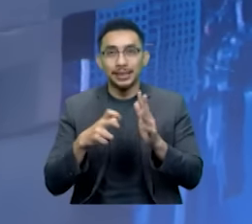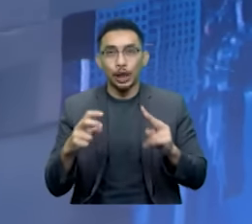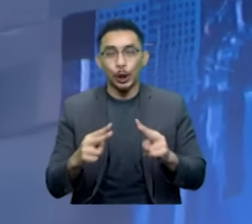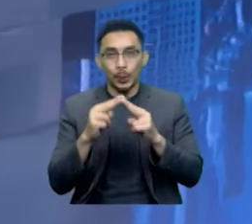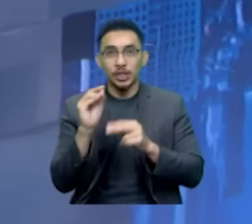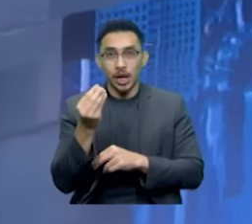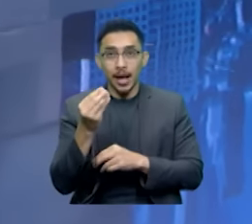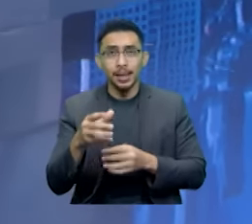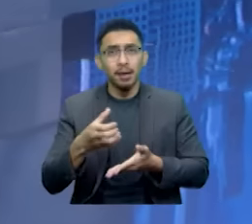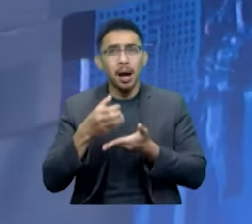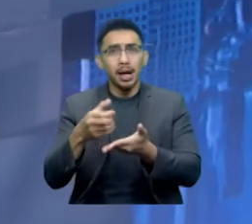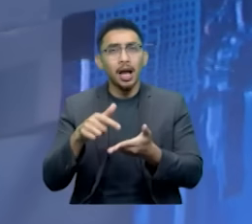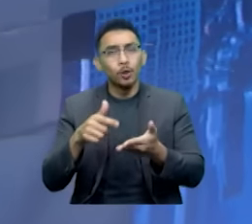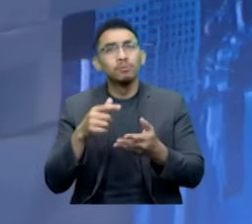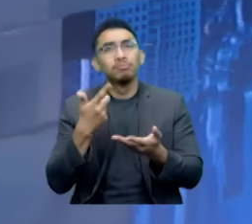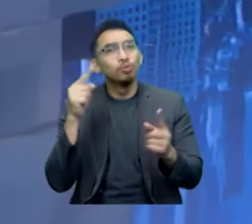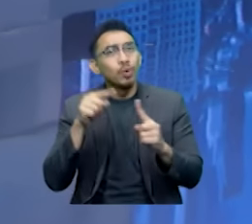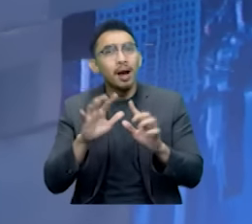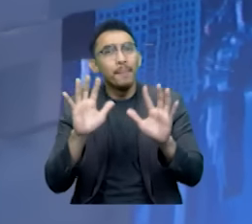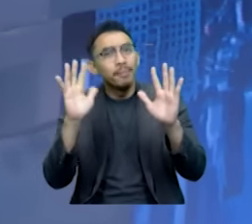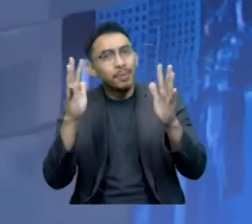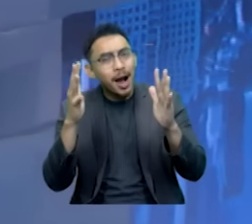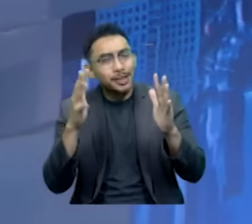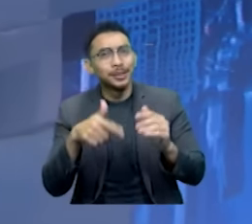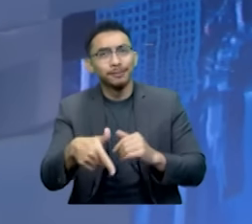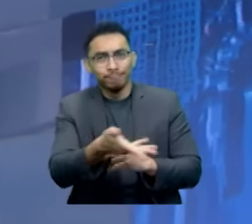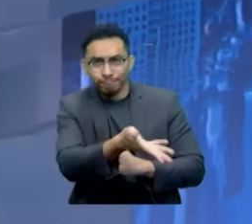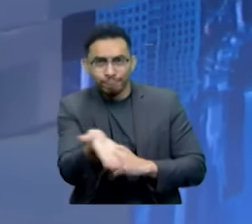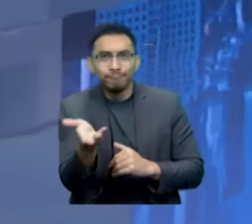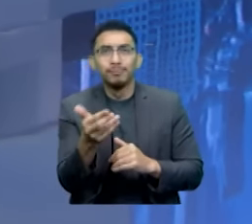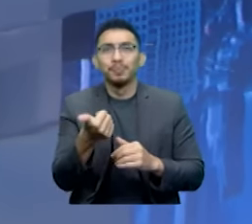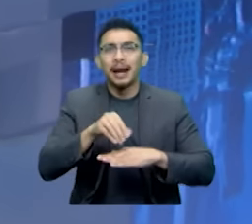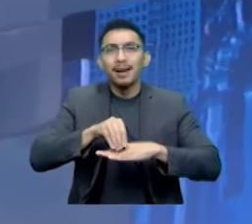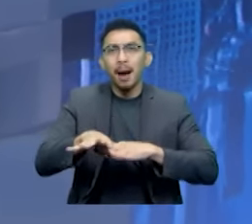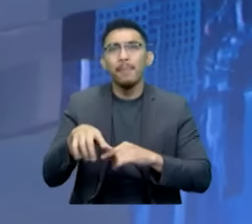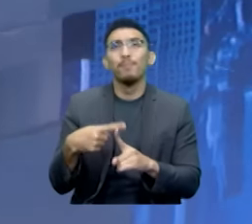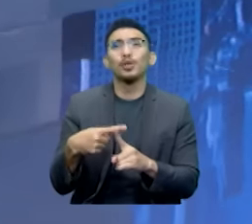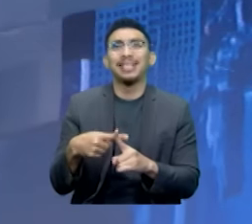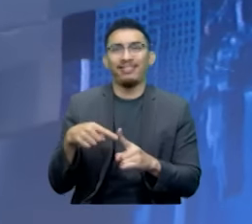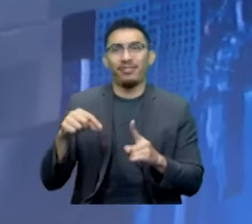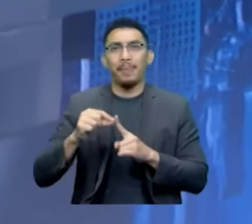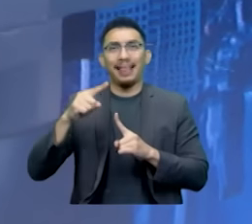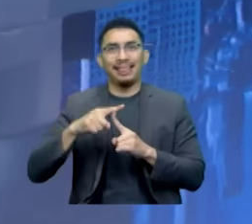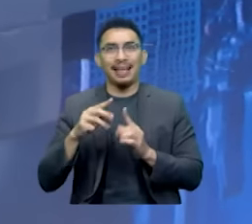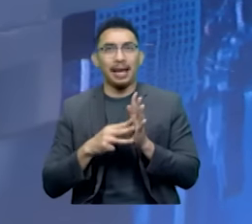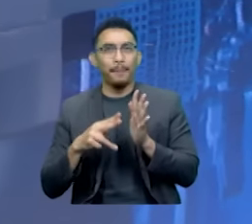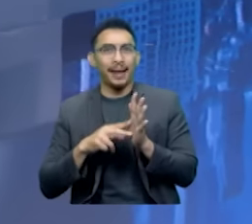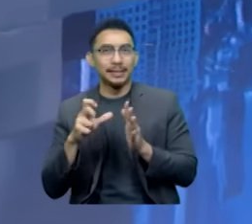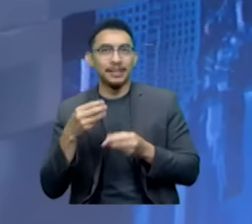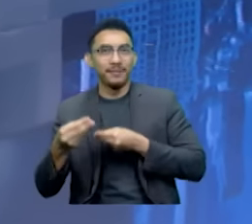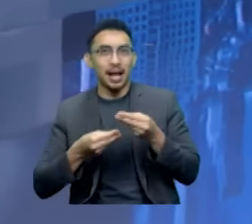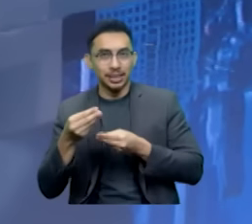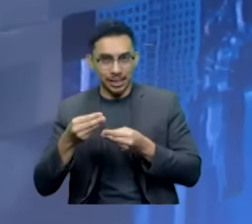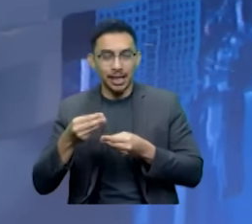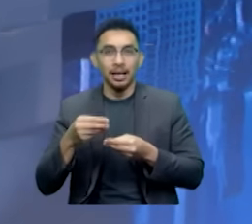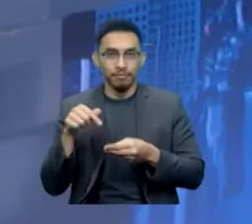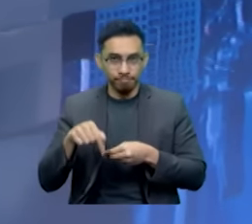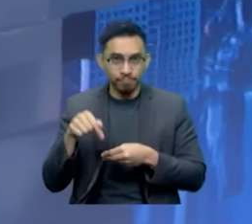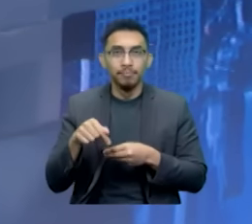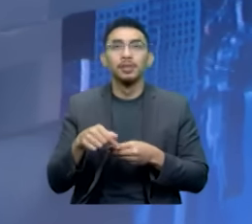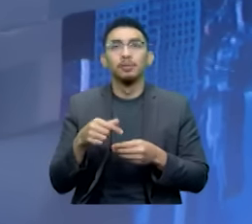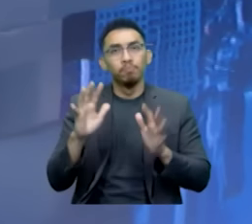ini sebagai bentuk apresiasi kepada rekanan yang memberikan dampak positif kepada PT MNC Finance sebagai perusahaan pembiayaan, serta